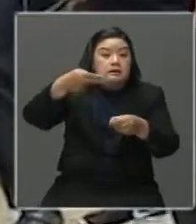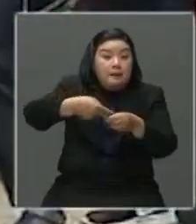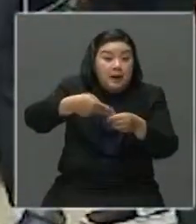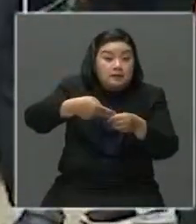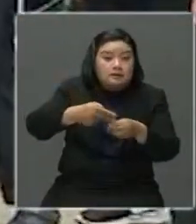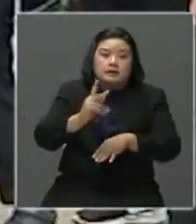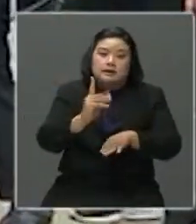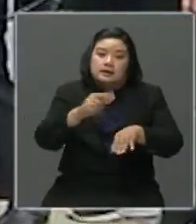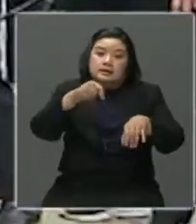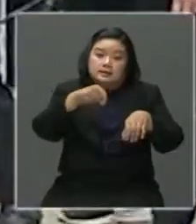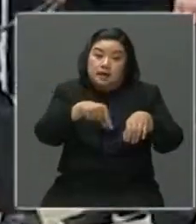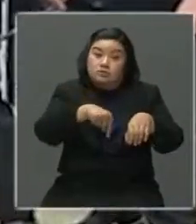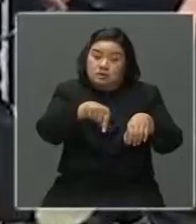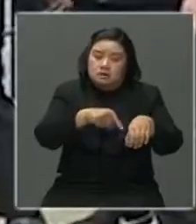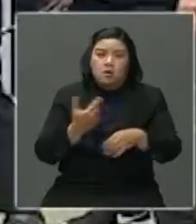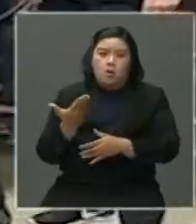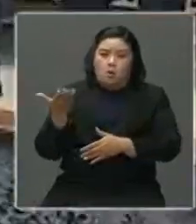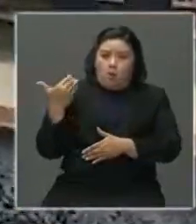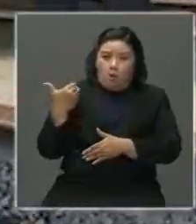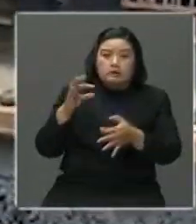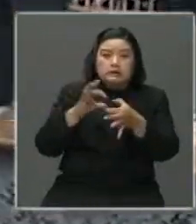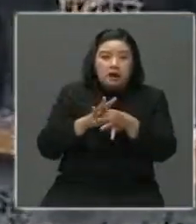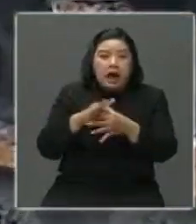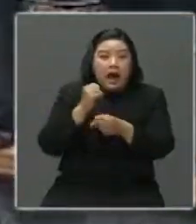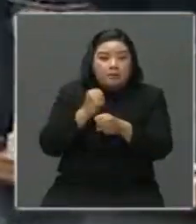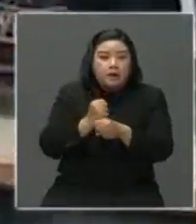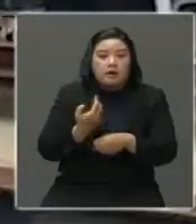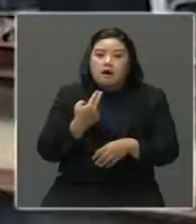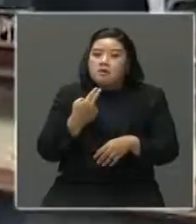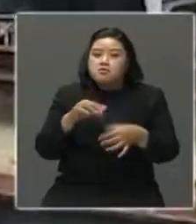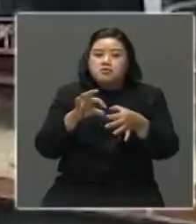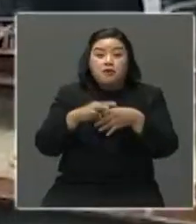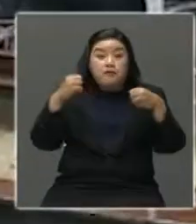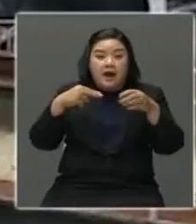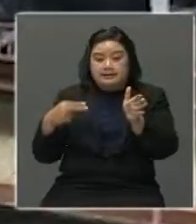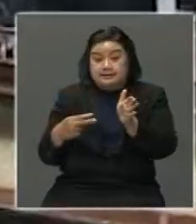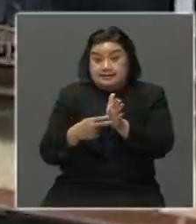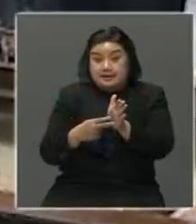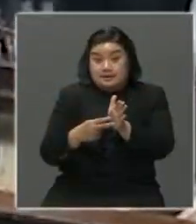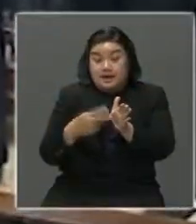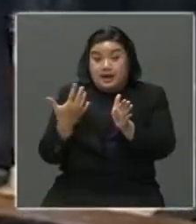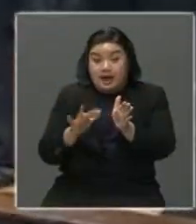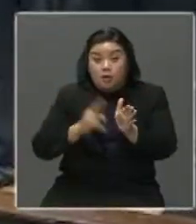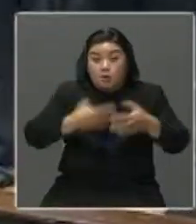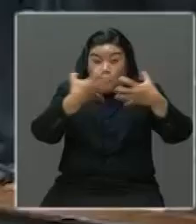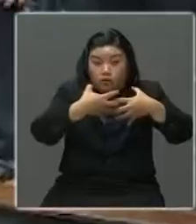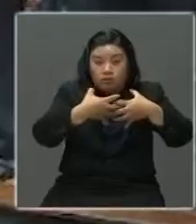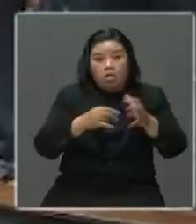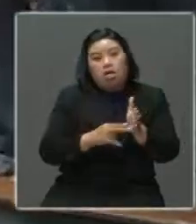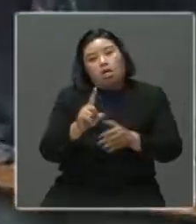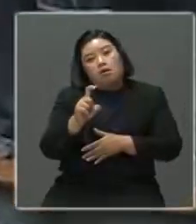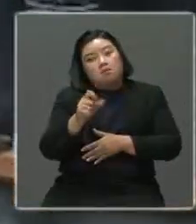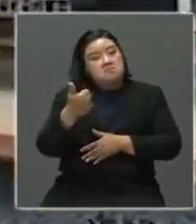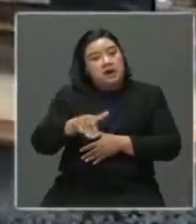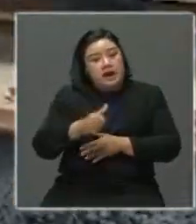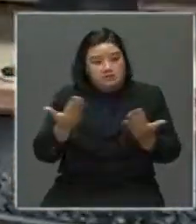น้านี้คือถ้าไปใช้เครื่องสูบน้ำที่เป็นระบบไฟฟ้าเนี่ยบางทีฝนตกแล้วไฟดับ อ่ะทำงานไม่ได้น้ำขังขึ้นมานะค